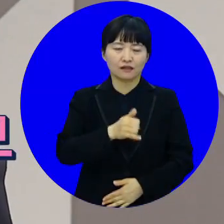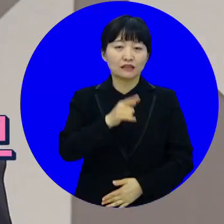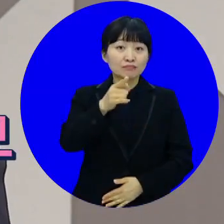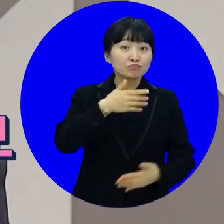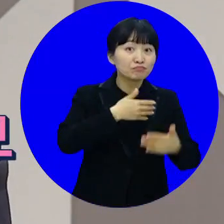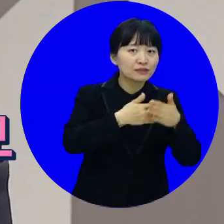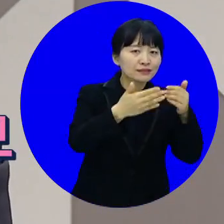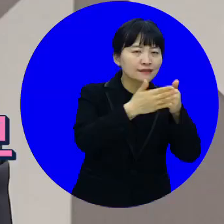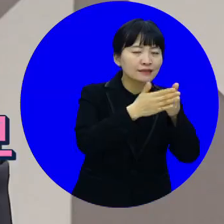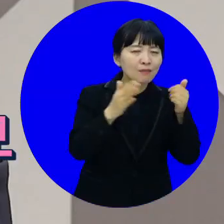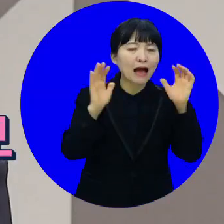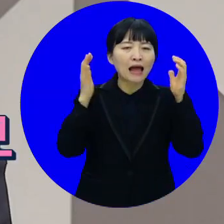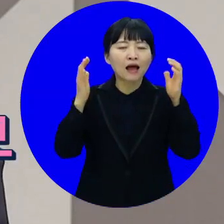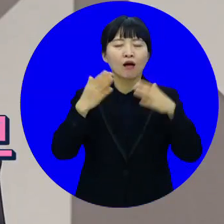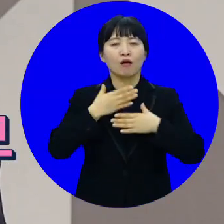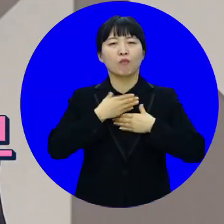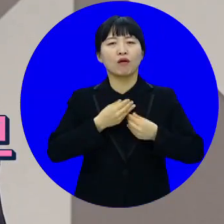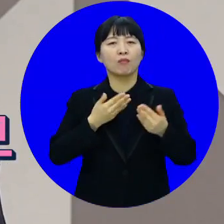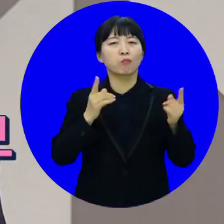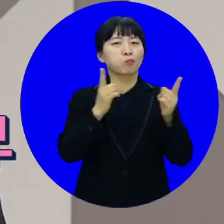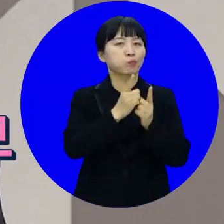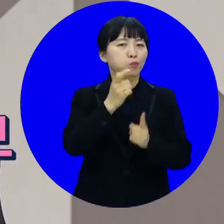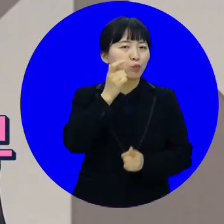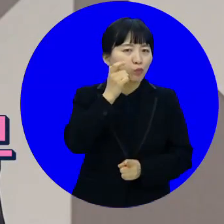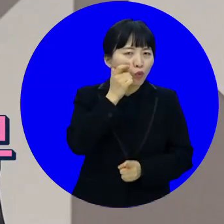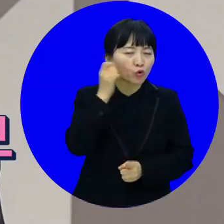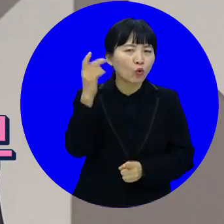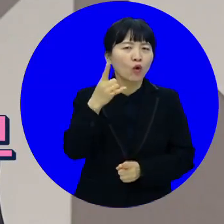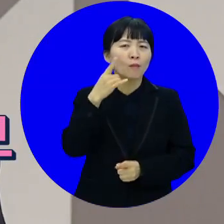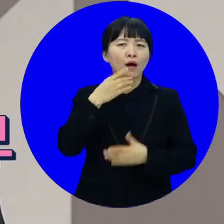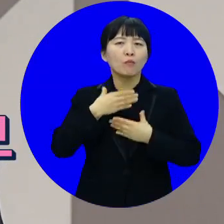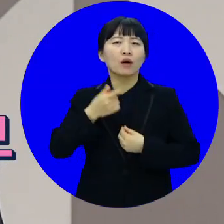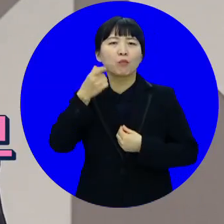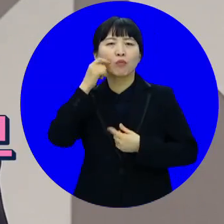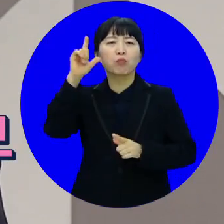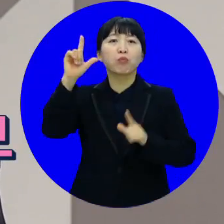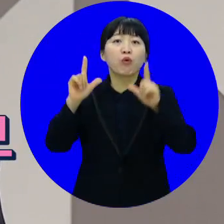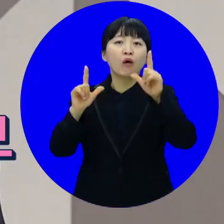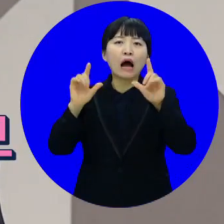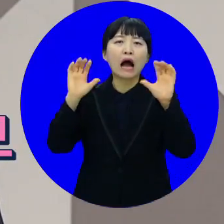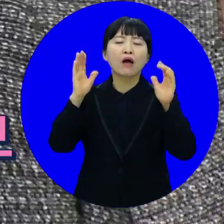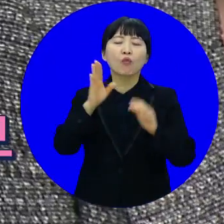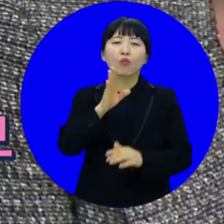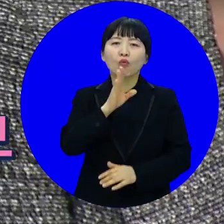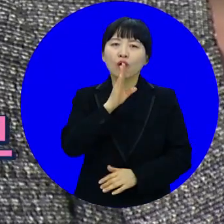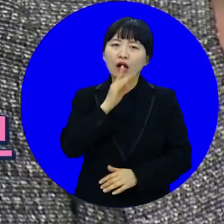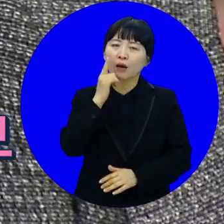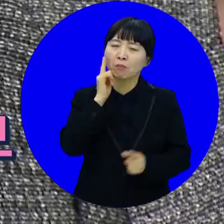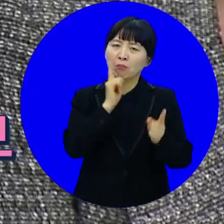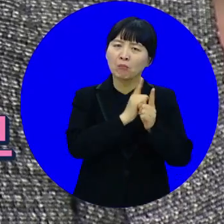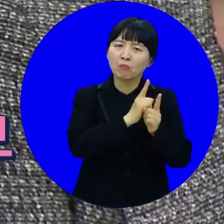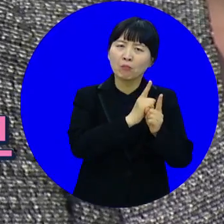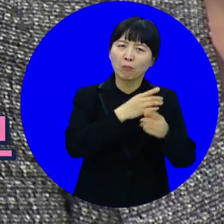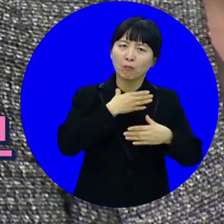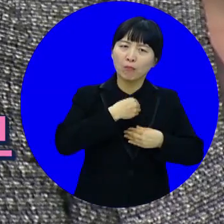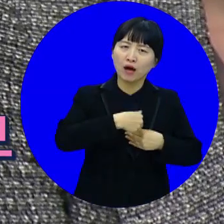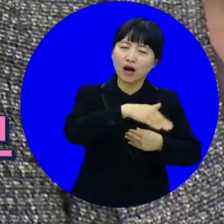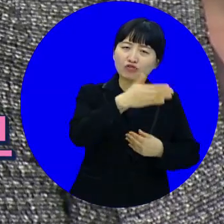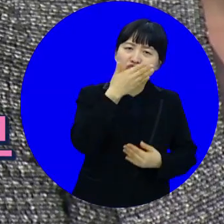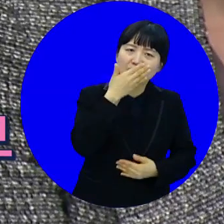불안감에서 편히 보내주지 못하고 또 그런 어떤 편하지 못한 표정을 보면서 아이가 과연 아빠를 보러 편한 마음에 갈 수